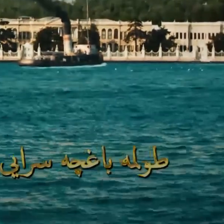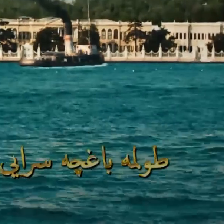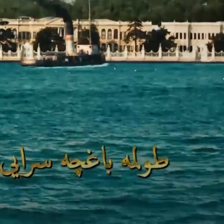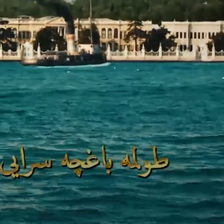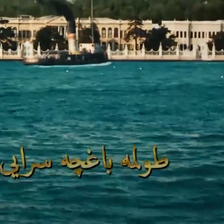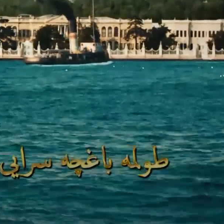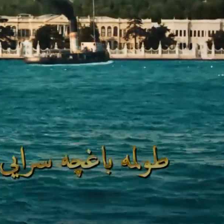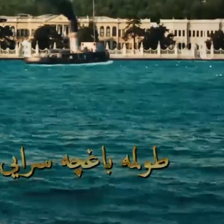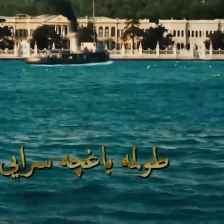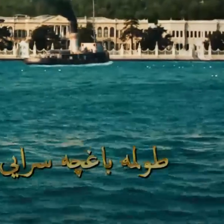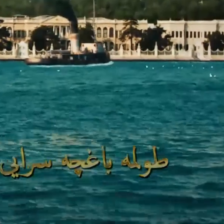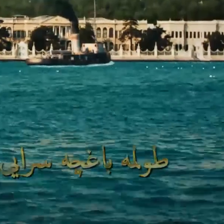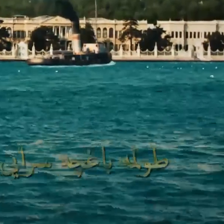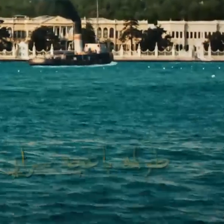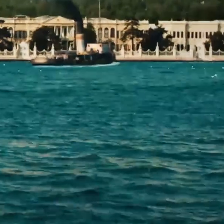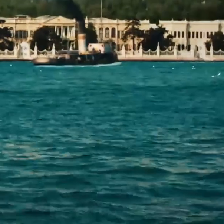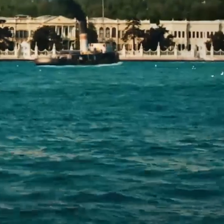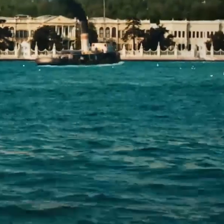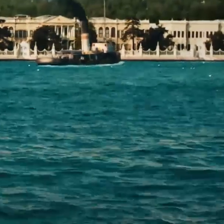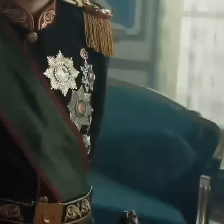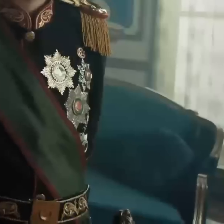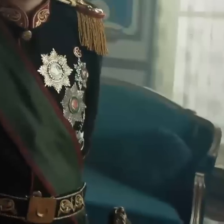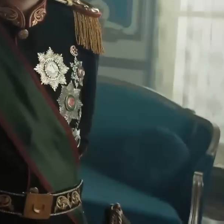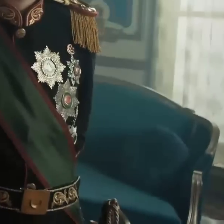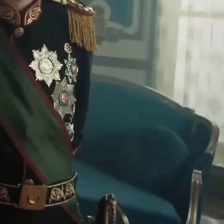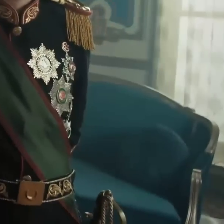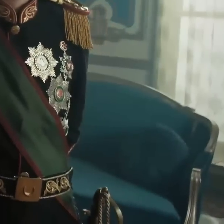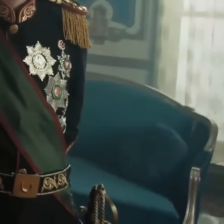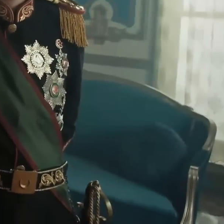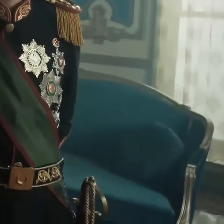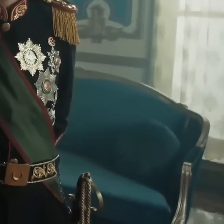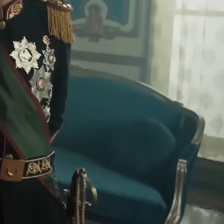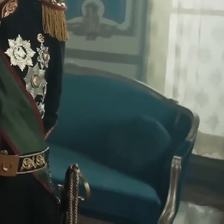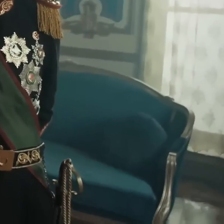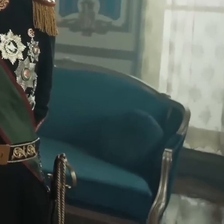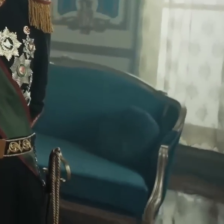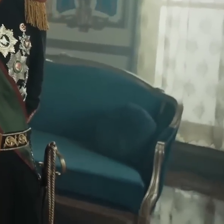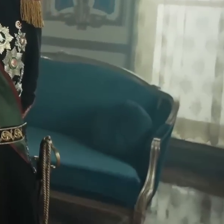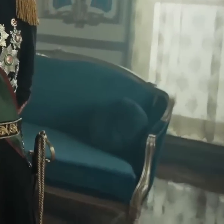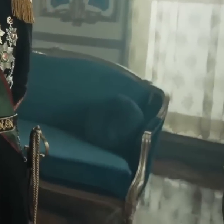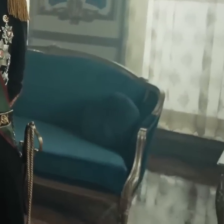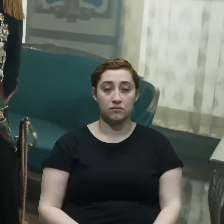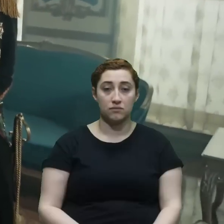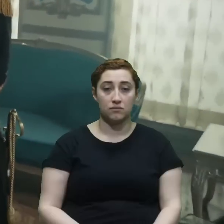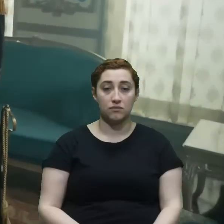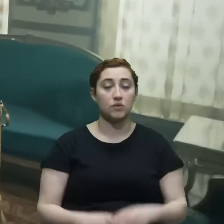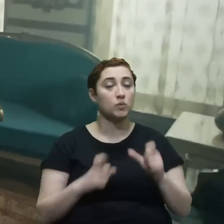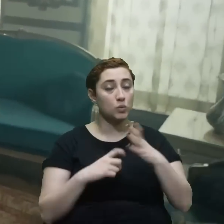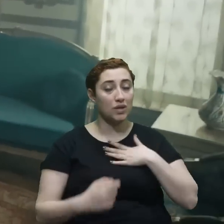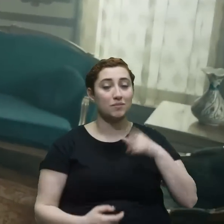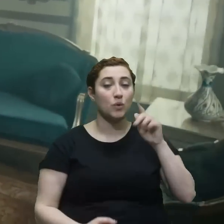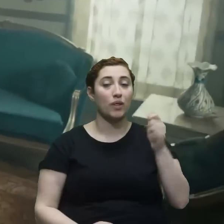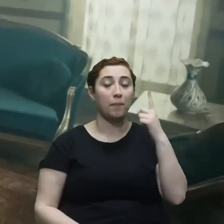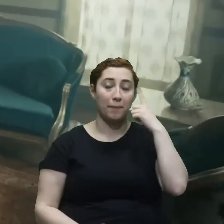Kıyıdan saray manzarası üzerinde Osmanlıca ve Türkçe Dolmabahçe Sarayı yazdı. Rüştü ile diğer paşa kabul odasındalar. Sultanım,